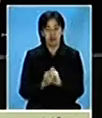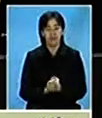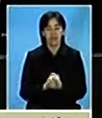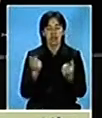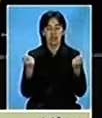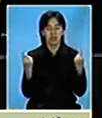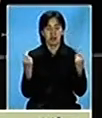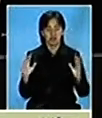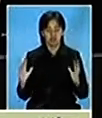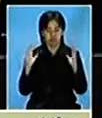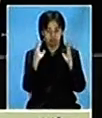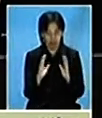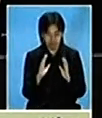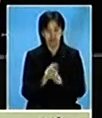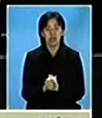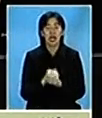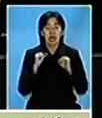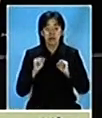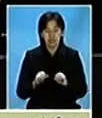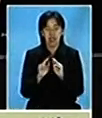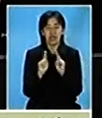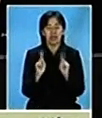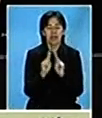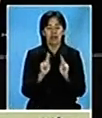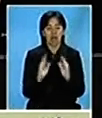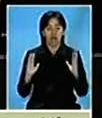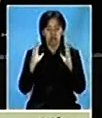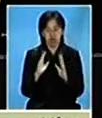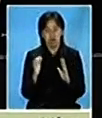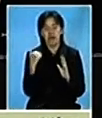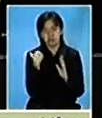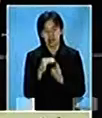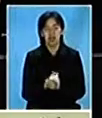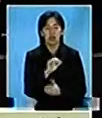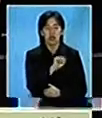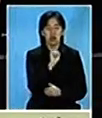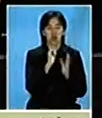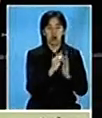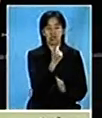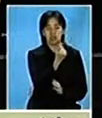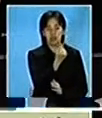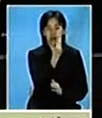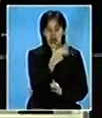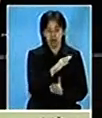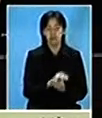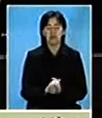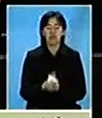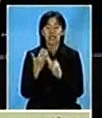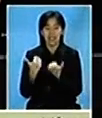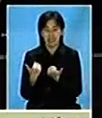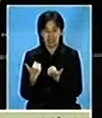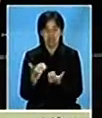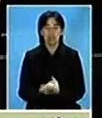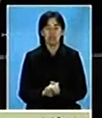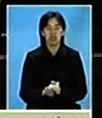11คนและได้ลงมติตั้งกรรมการร่วมกันฝ่ายสภาผู้แทนดอนจำนวน11คนแล้วดังนั้นใน